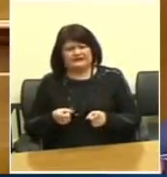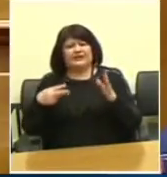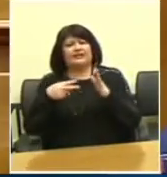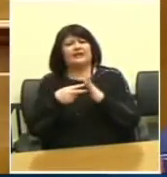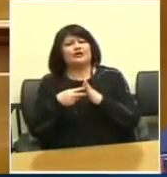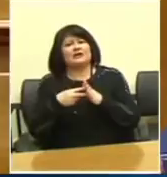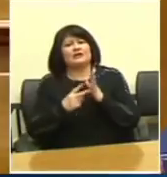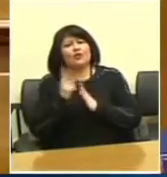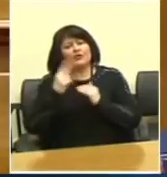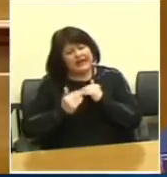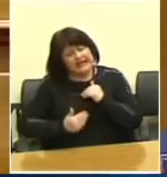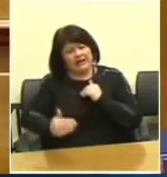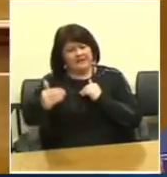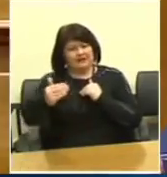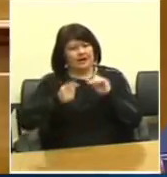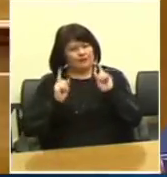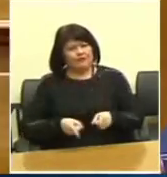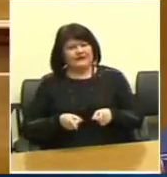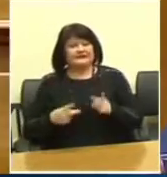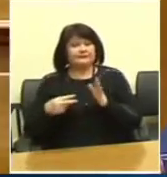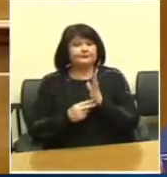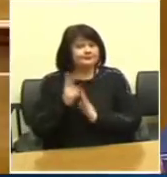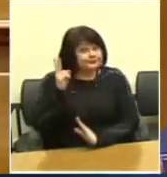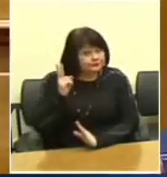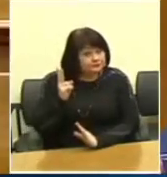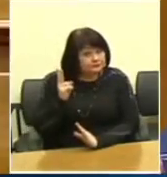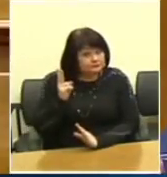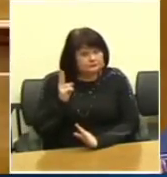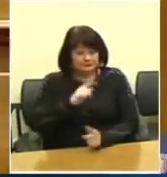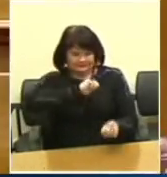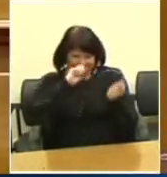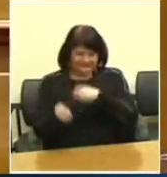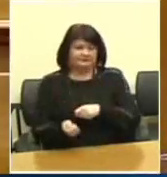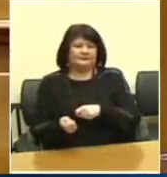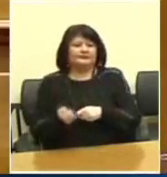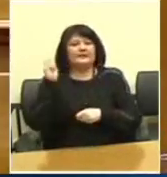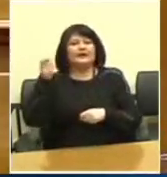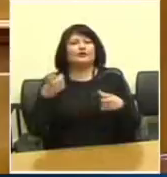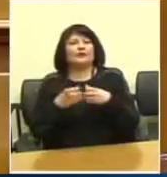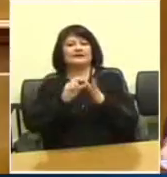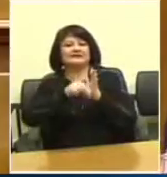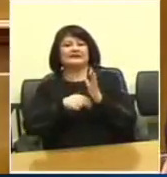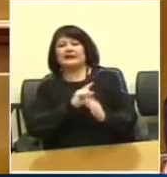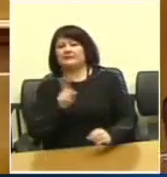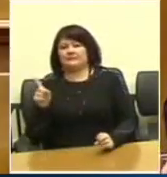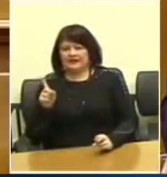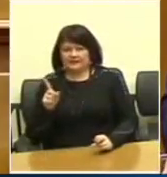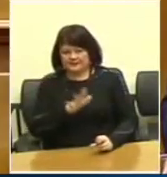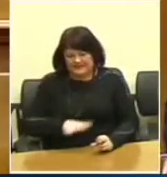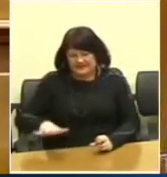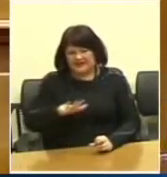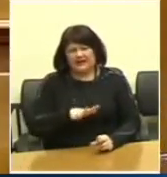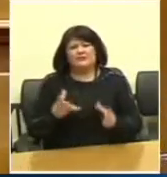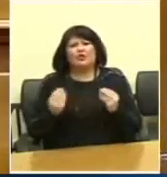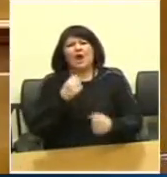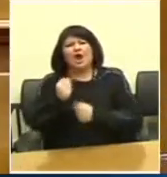2012 και μετά. Το 2012, όταν ανέτρεψε τη δικοματική συνθήκη στη χώρα μας που επικρατούσε για πάρα πολλά